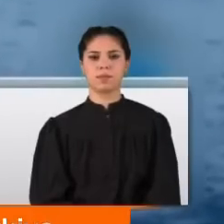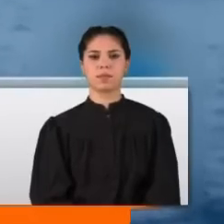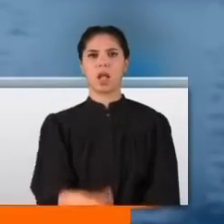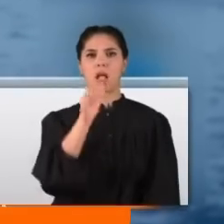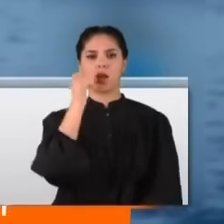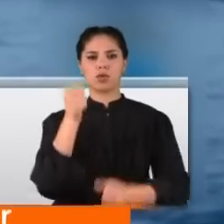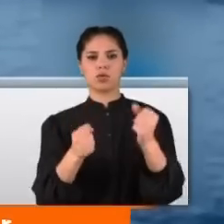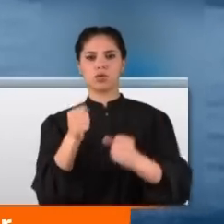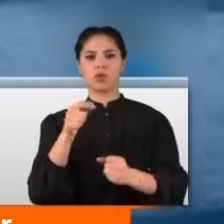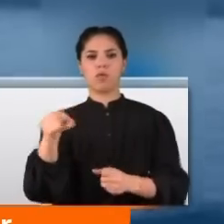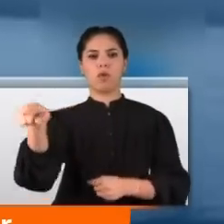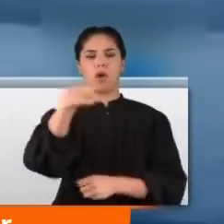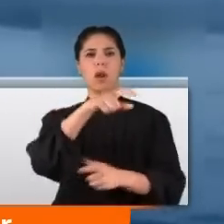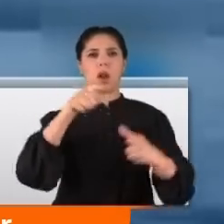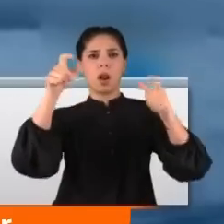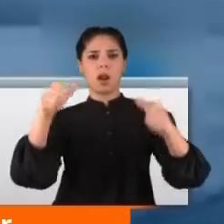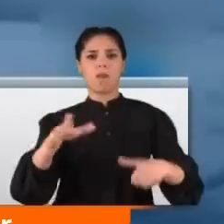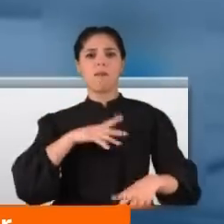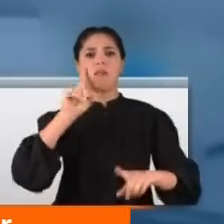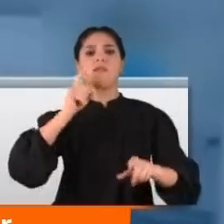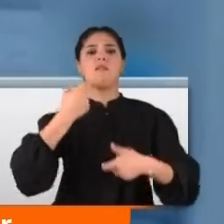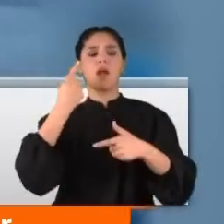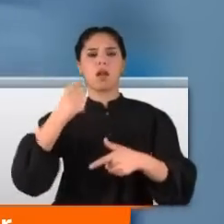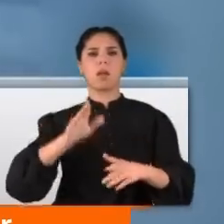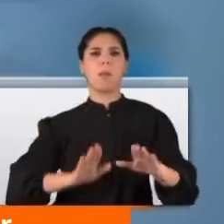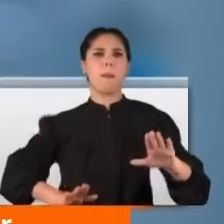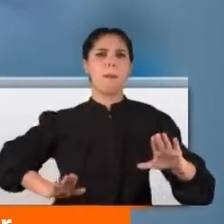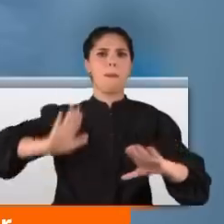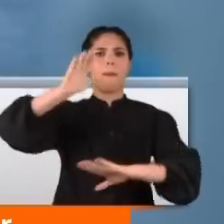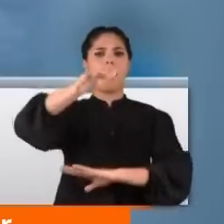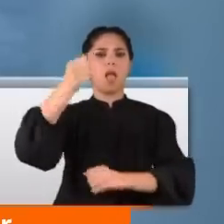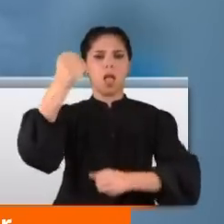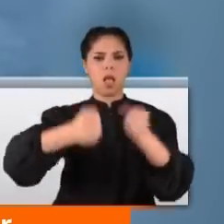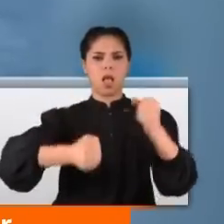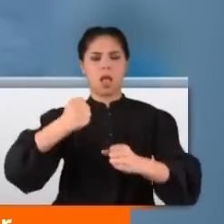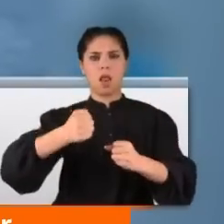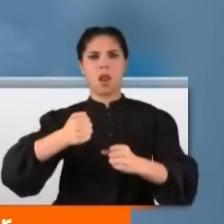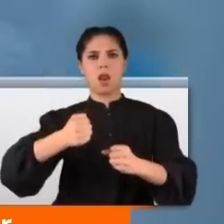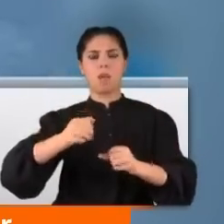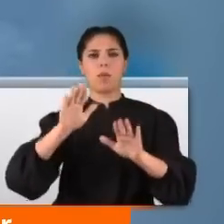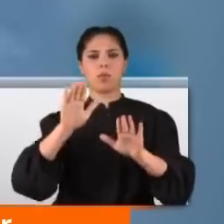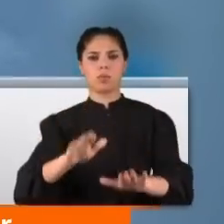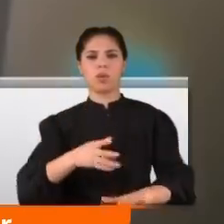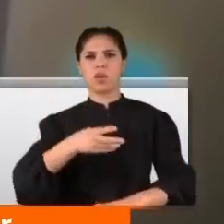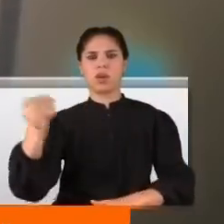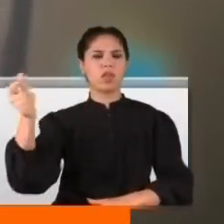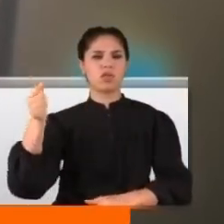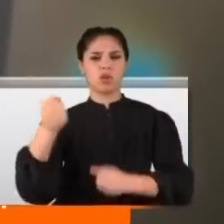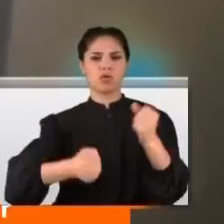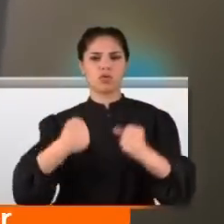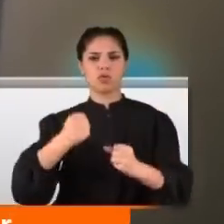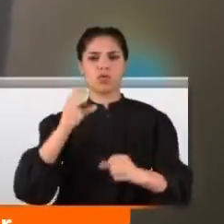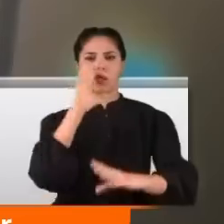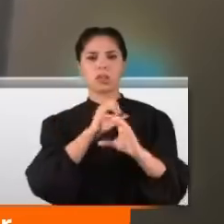Alkollü sürücü kavşağı fark etmedi, aracı bariyere çarpıp havalandı. Yere düşen araç kaldırıma çıkarak durdu. Kaçan sürücü ise sırra